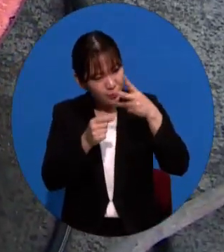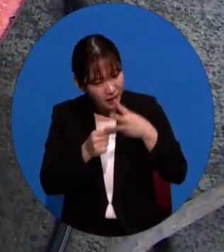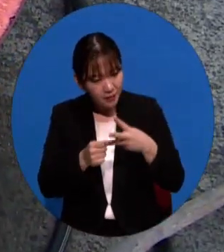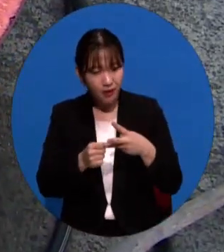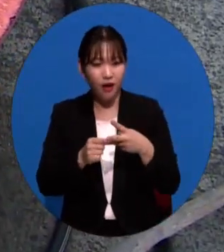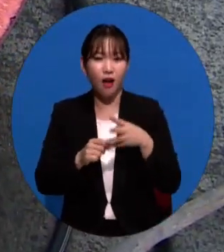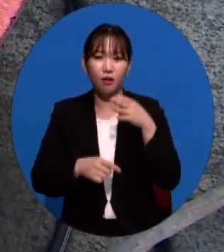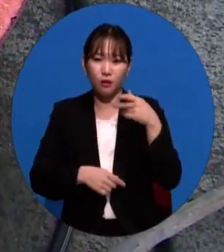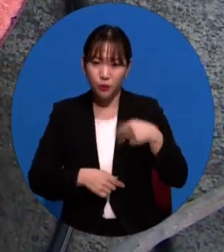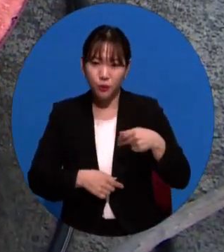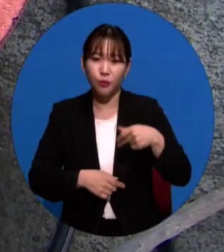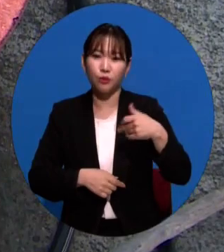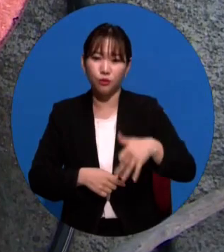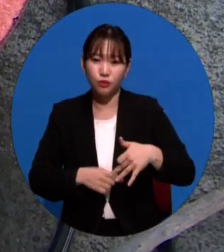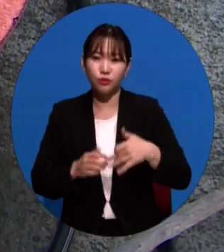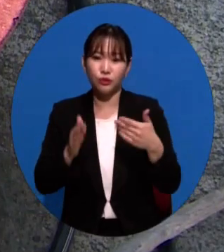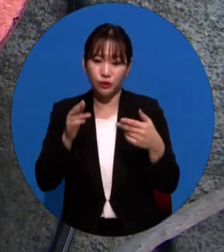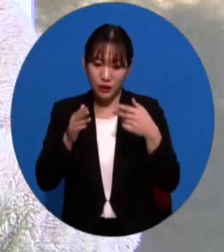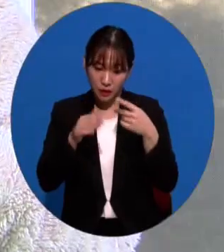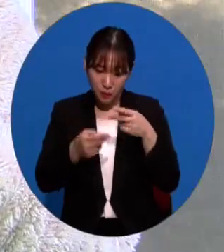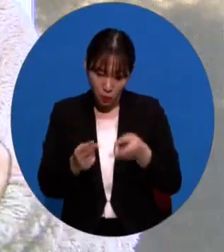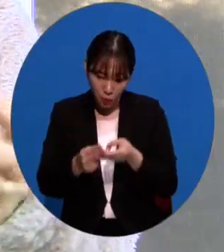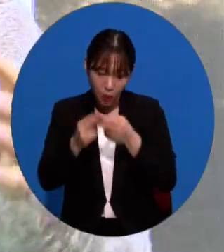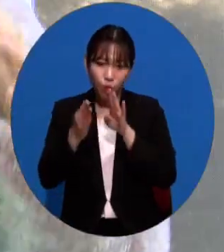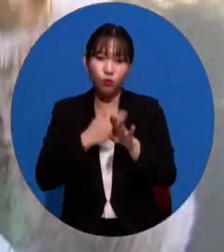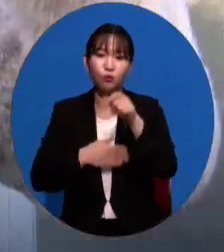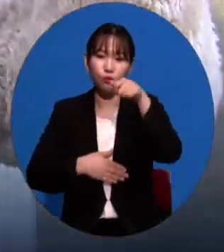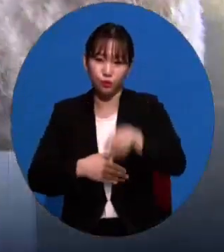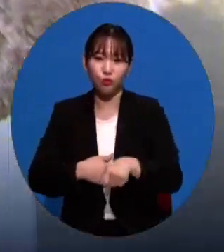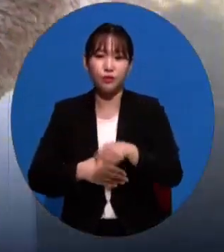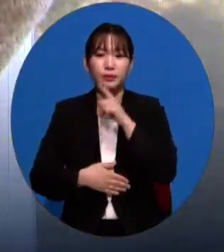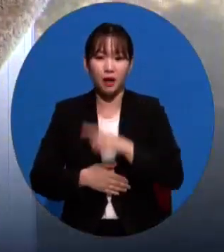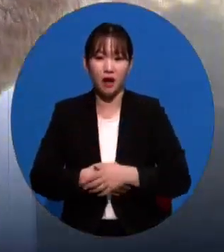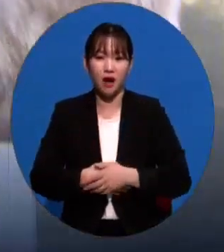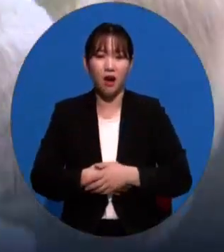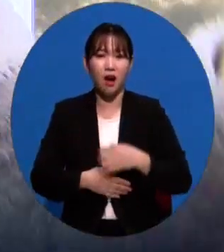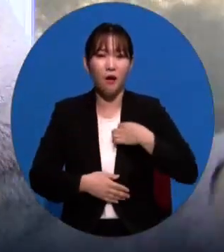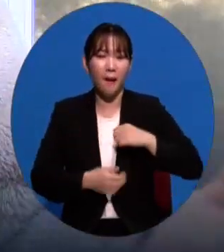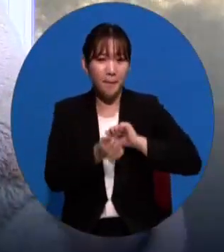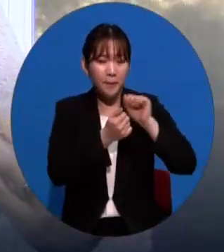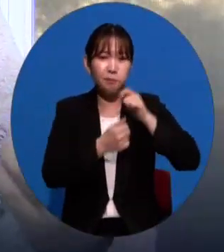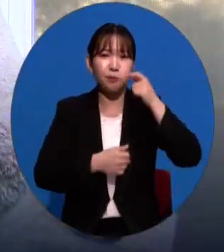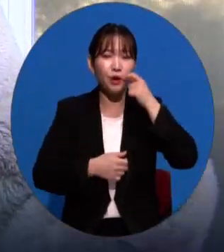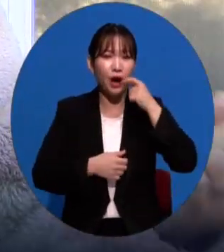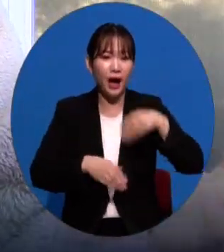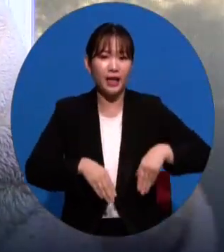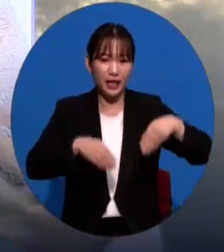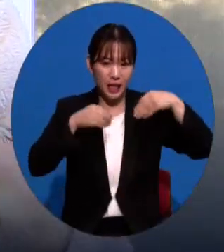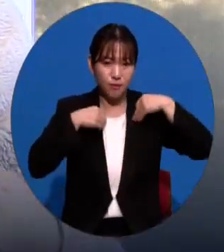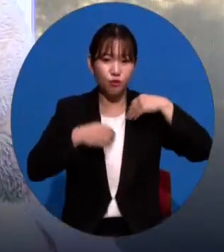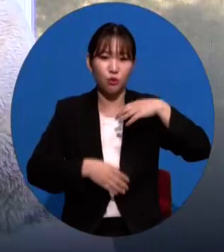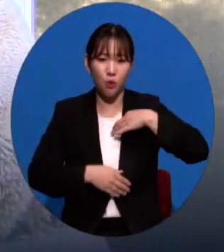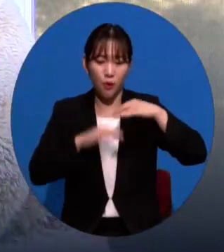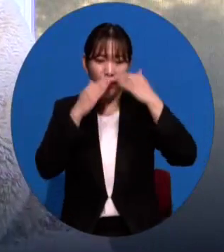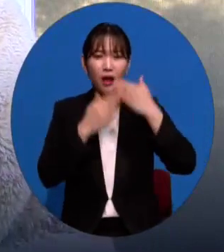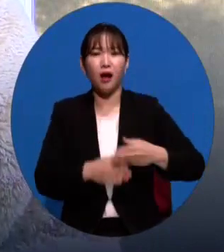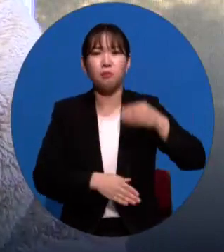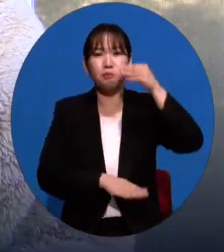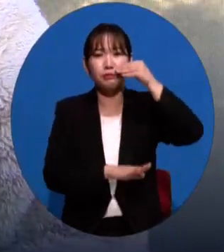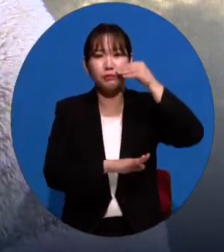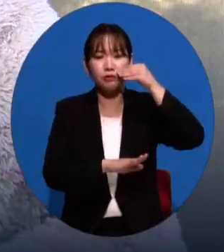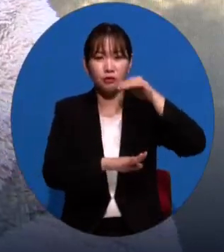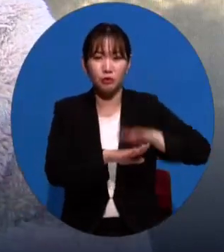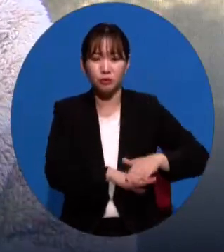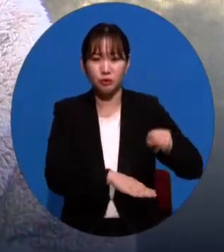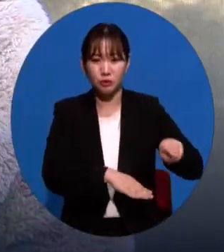심각한 물 부족을 겪고 있습니다. 빨래도 못 해가지고 입으라고 옷하고 다 놔뒀어요